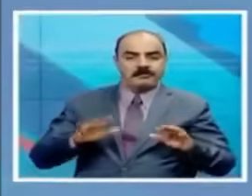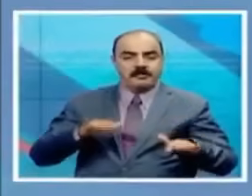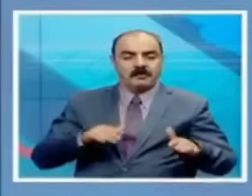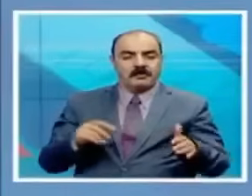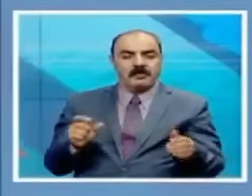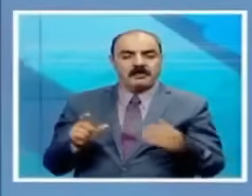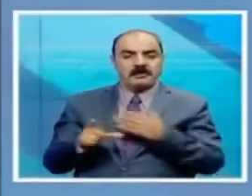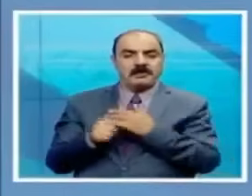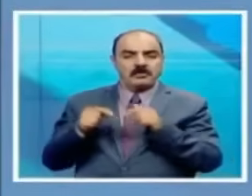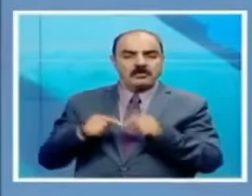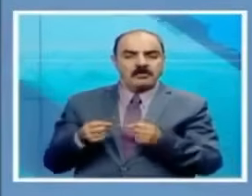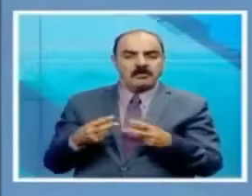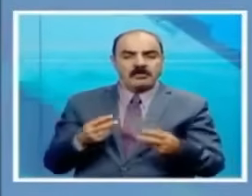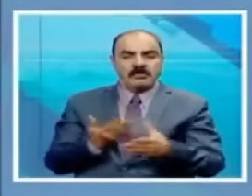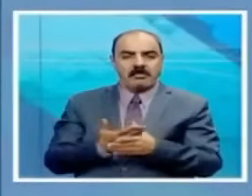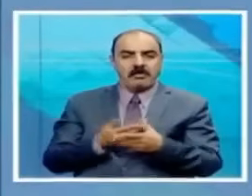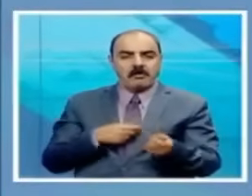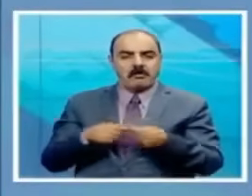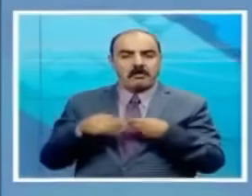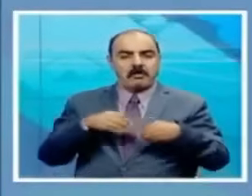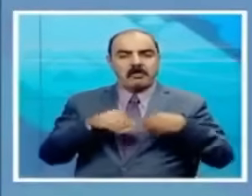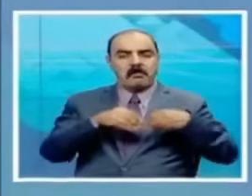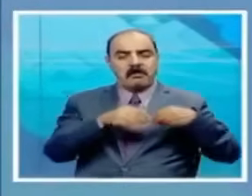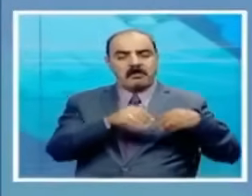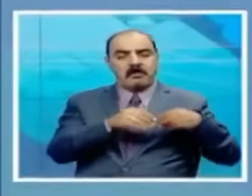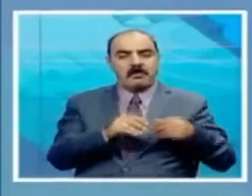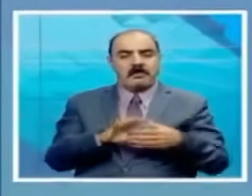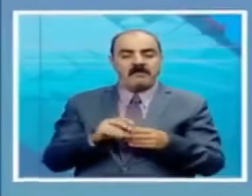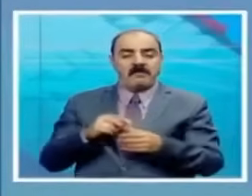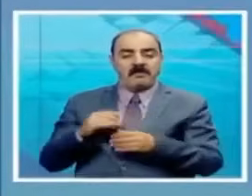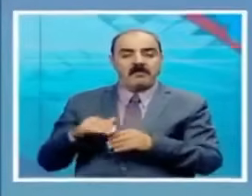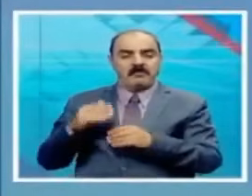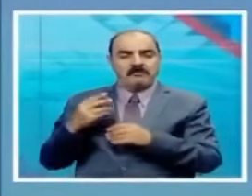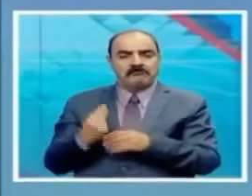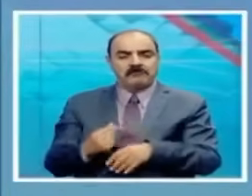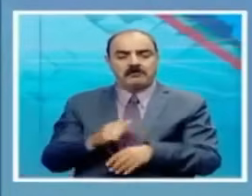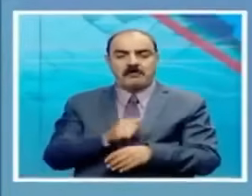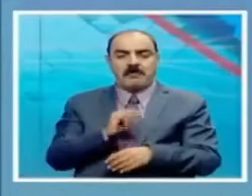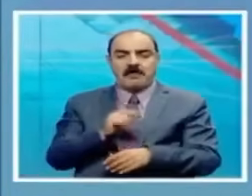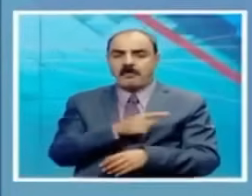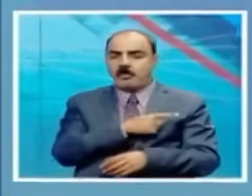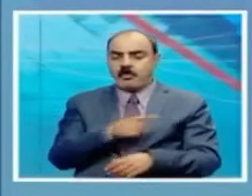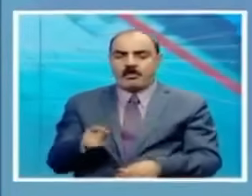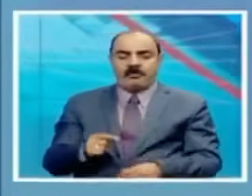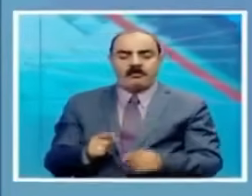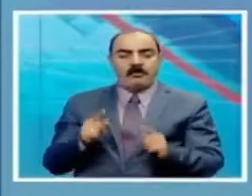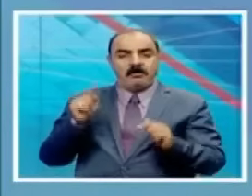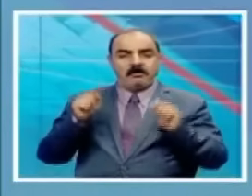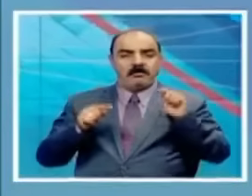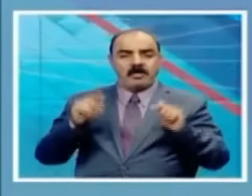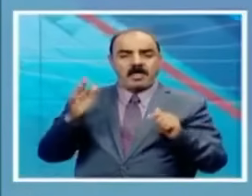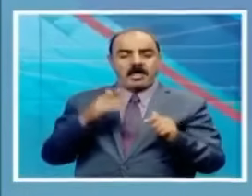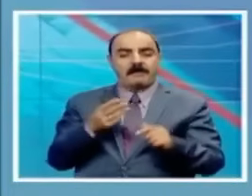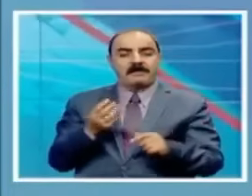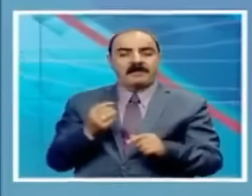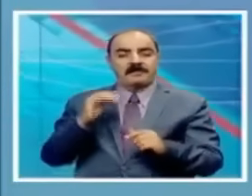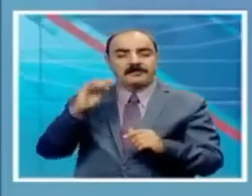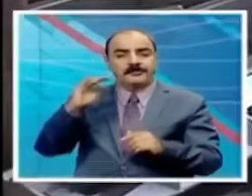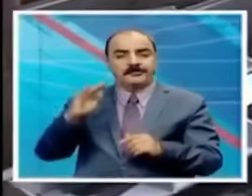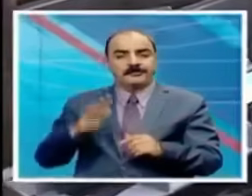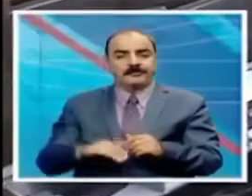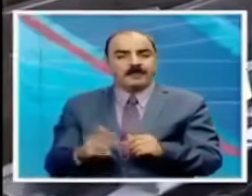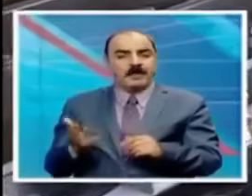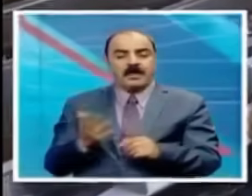نهاية تعاملات اليوم متأثرة بعمليات بيع من جانب المؤسسات المحلية والمستثمرين العرب، وهبط المؤشر الرئيسي